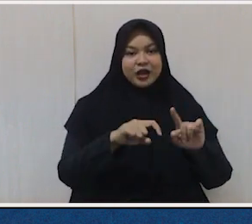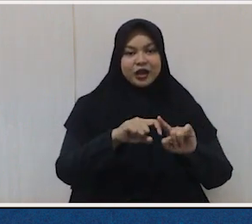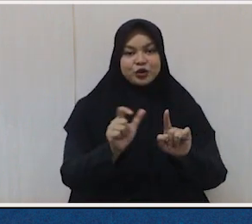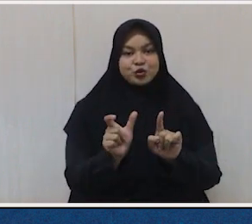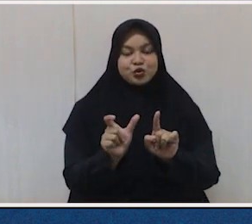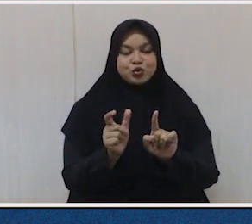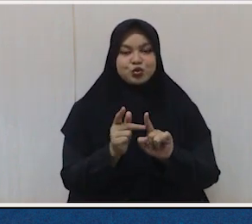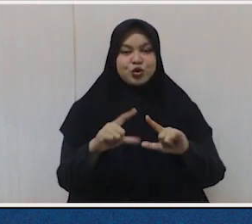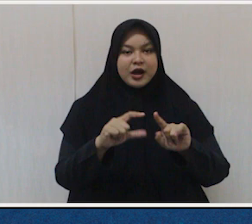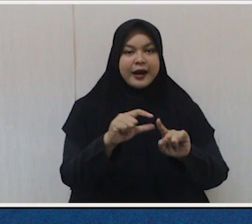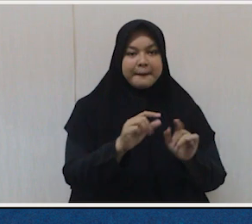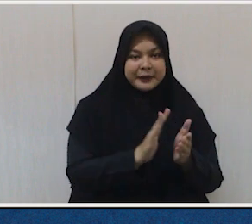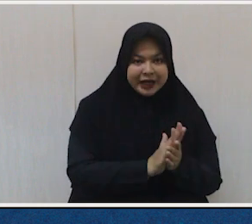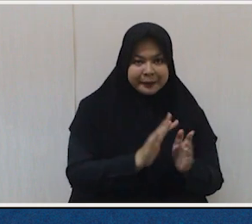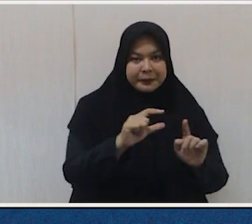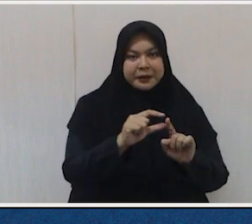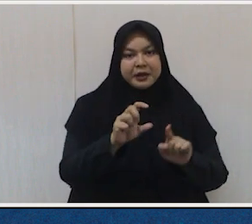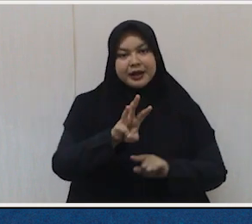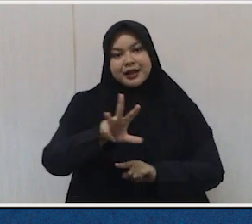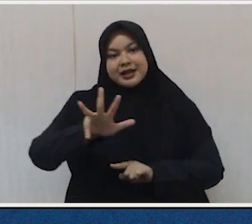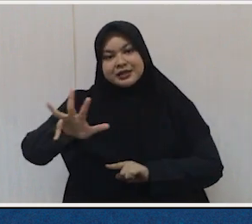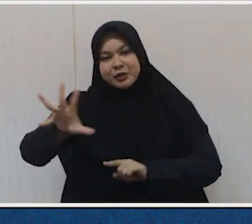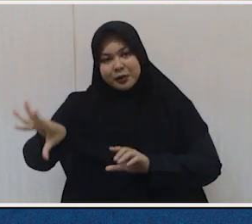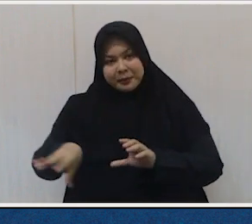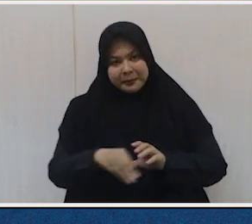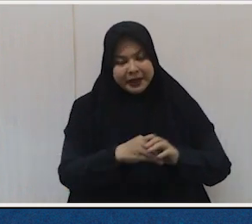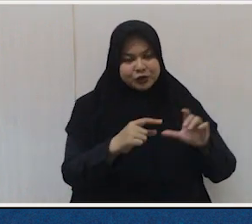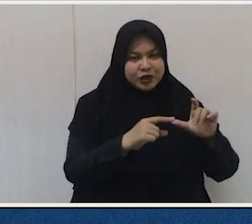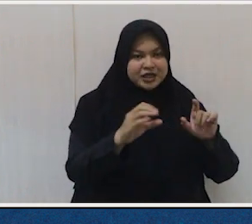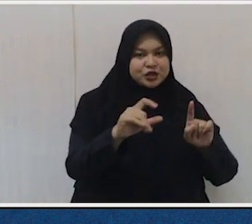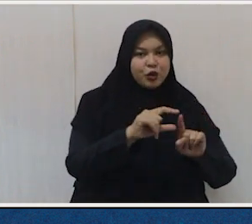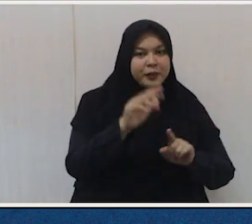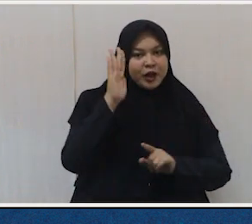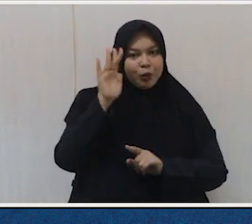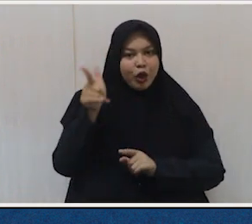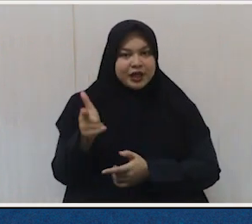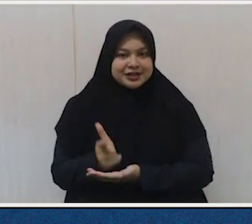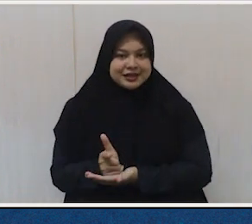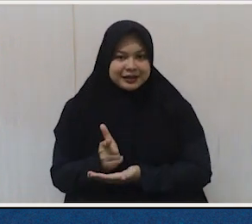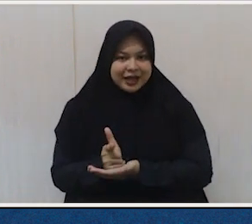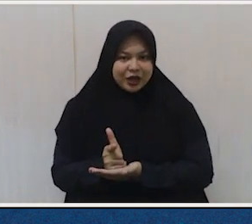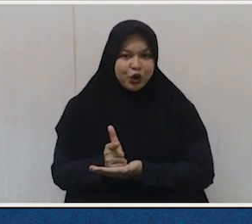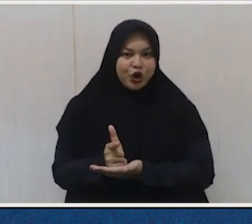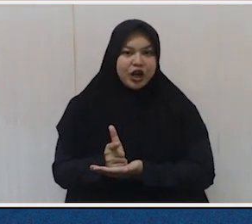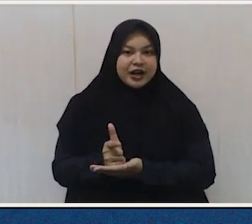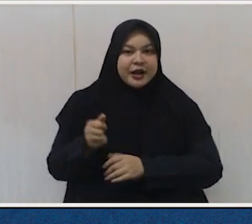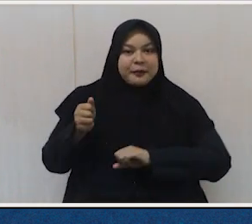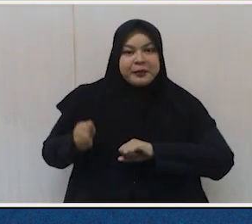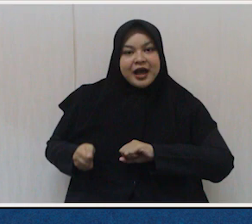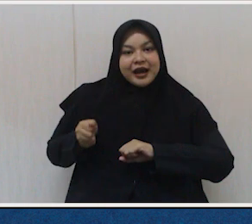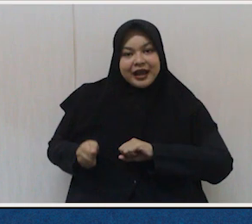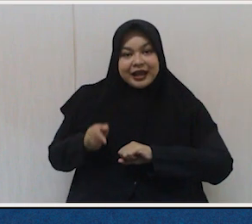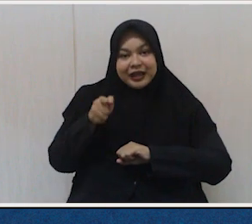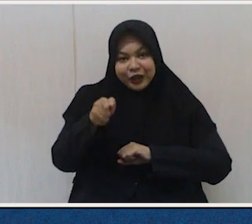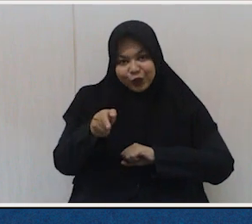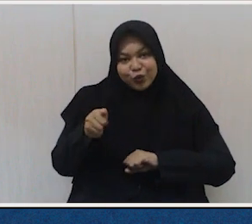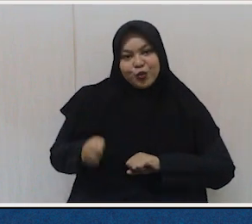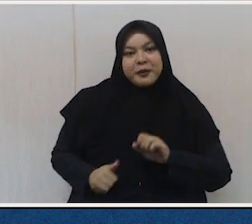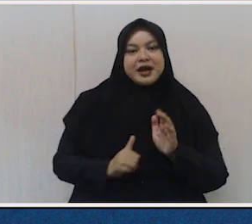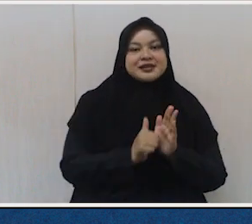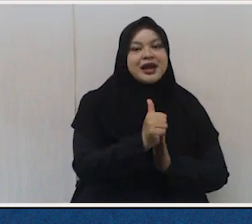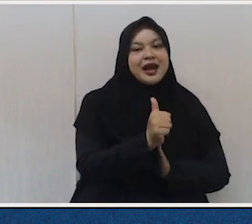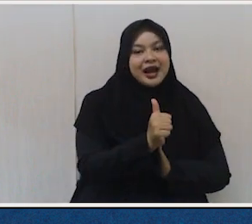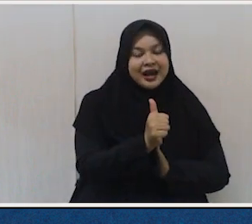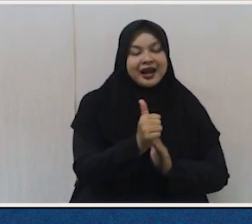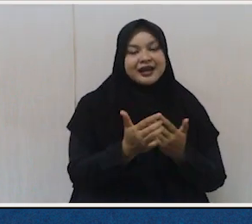KUHAP dan ketentuan dari PP 39 kalau sudah masuk ke sop-nya kepolisian Kejaksaan dan peradilan Ya sudah itu hukum acaranya gitu